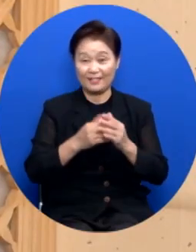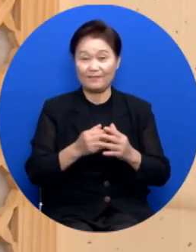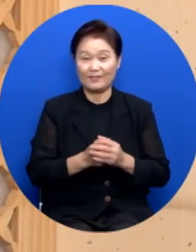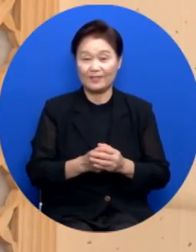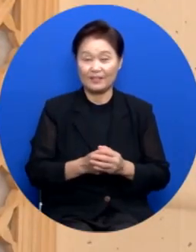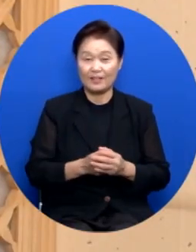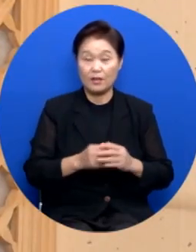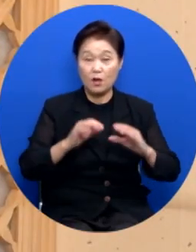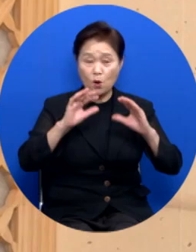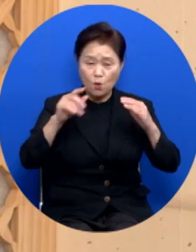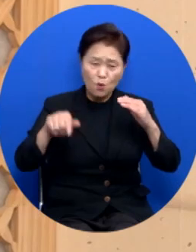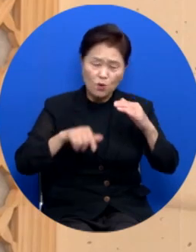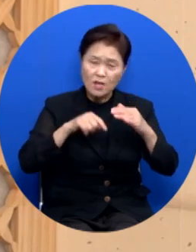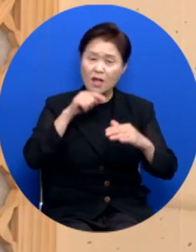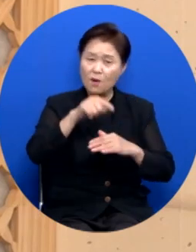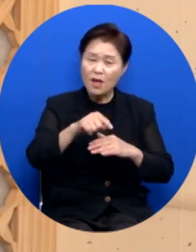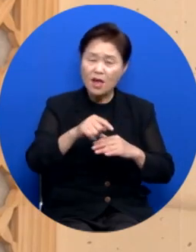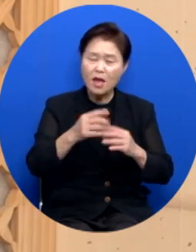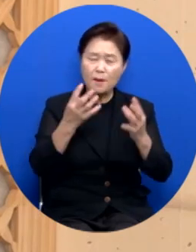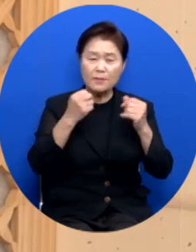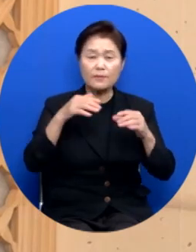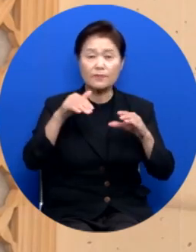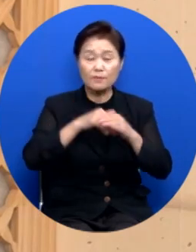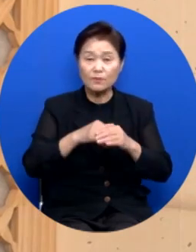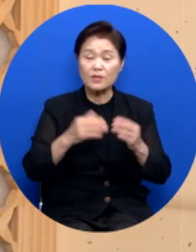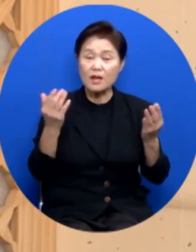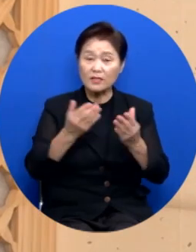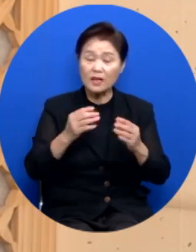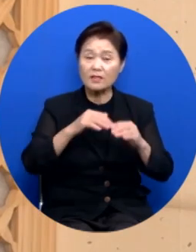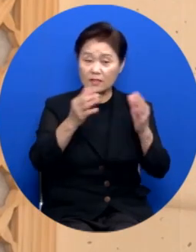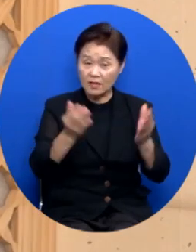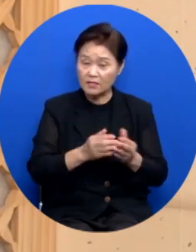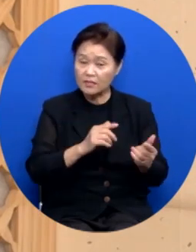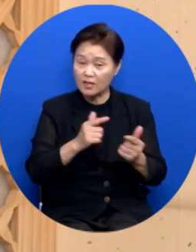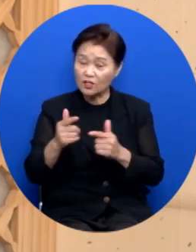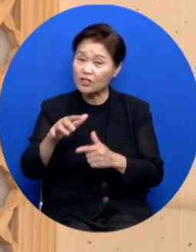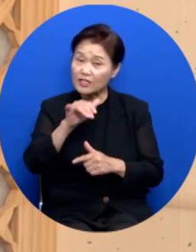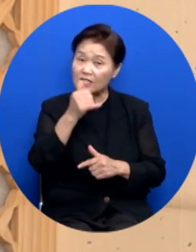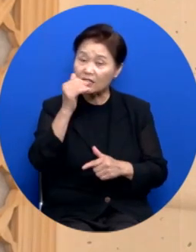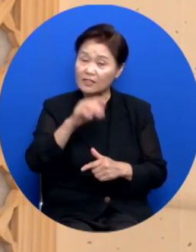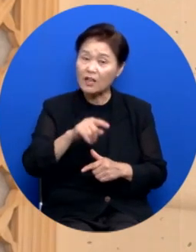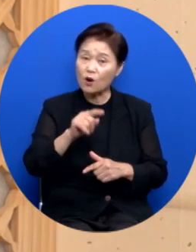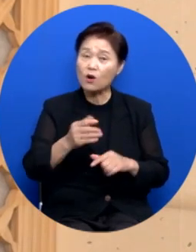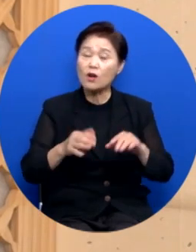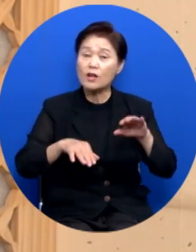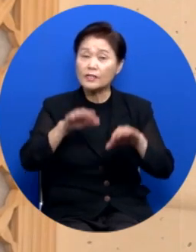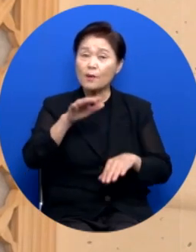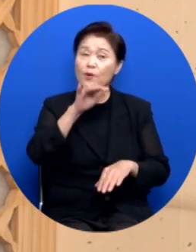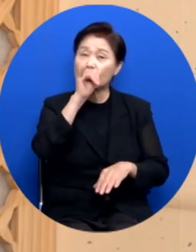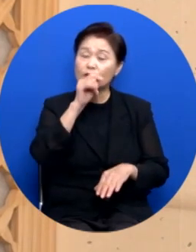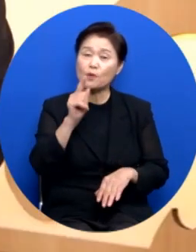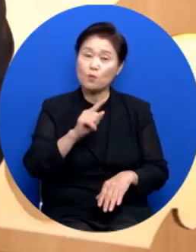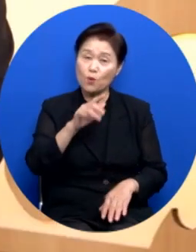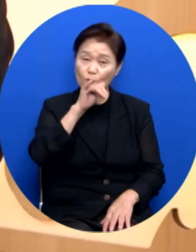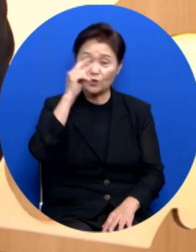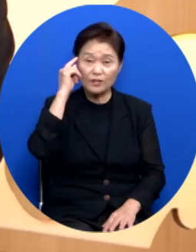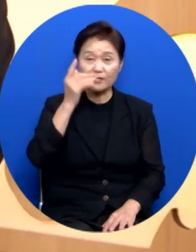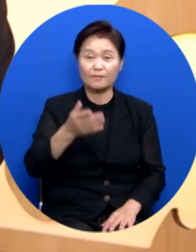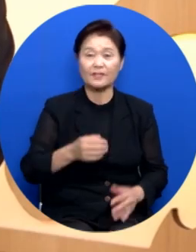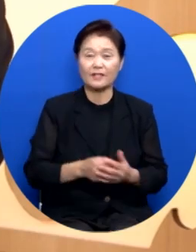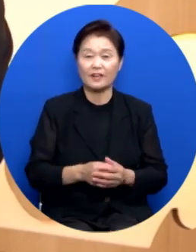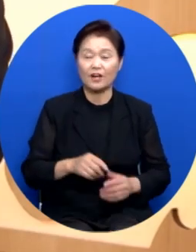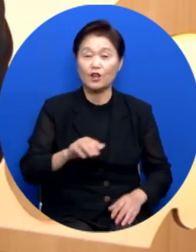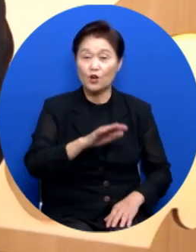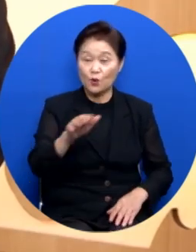문화 사역 단체들이 그 가운데이 빅콰이어 어떤 특징과 차별성이 있다면 어떤 것이 빅콰이어